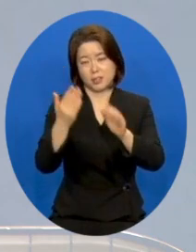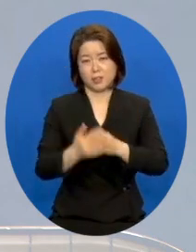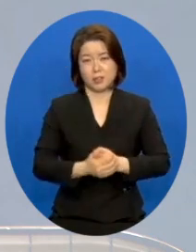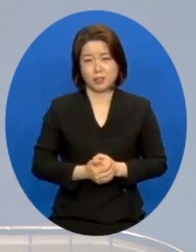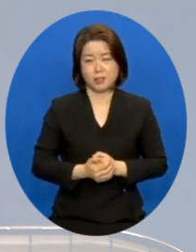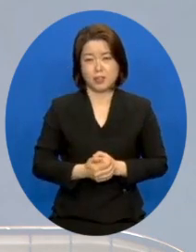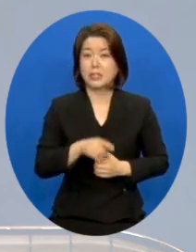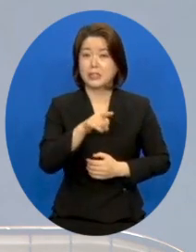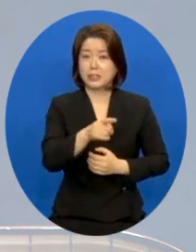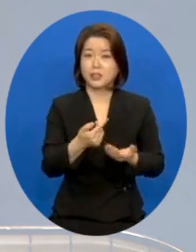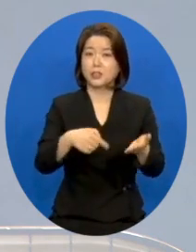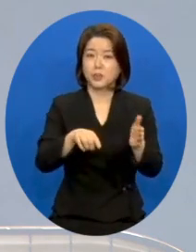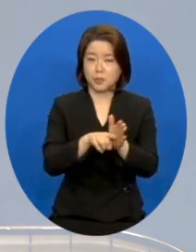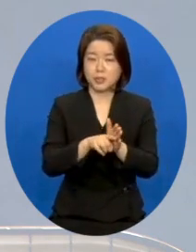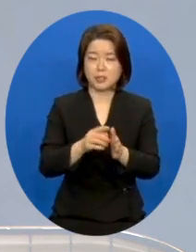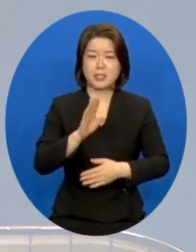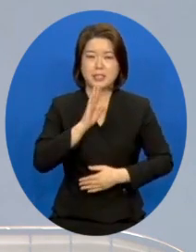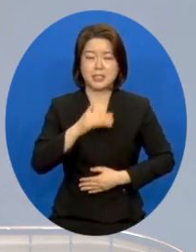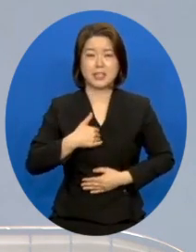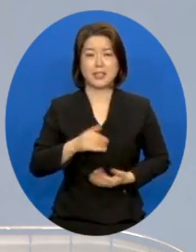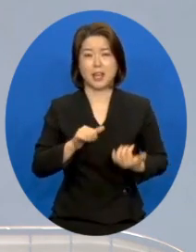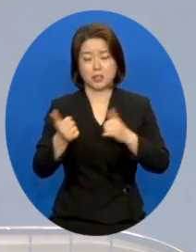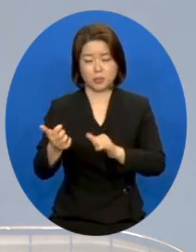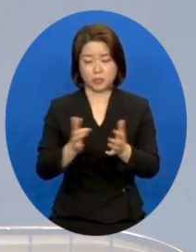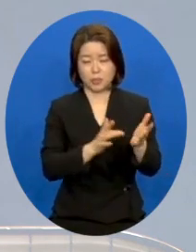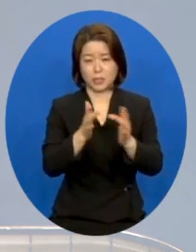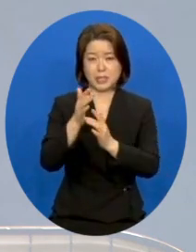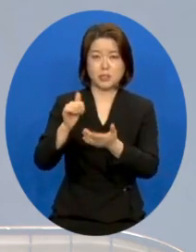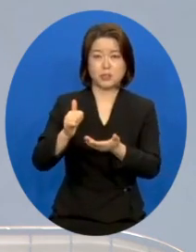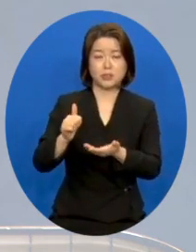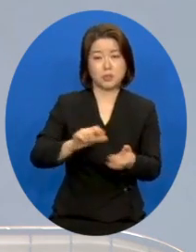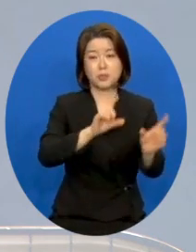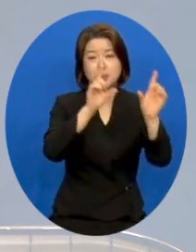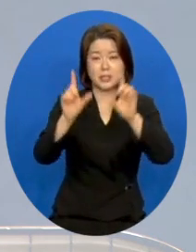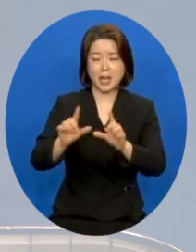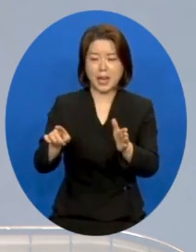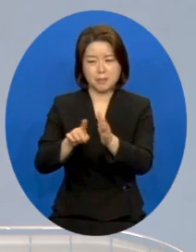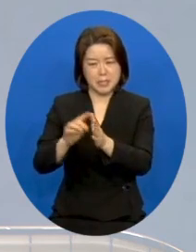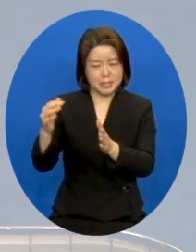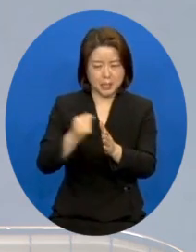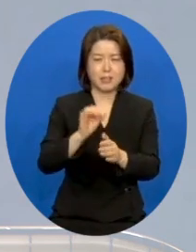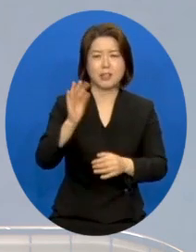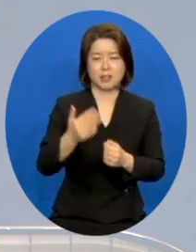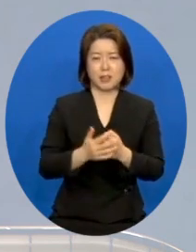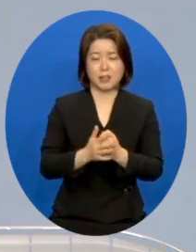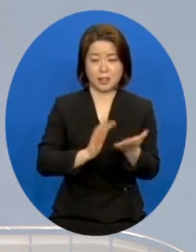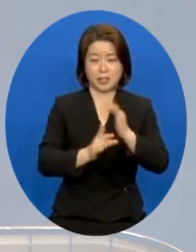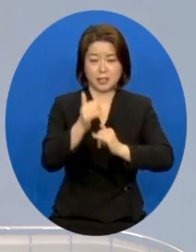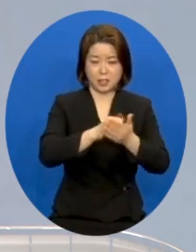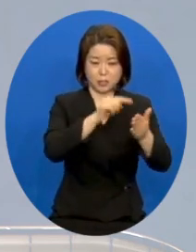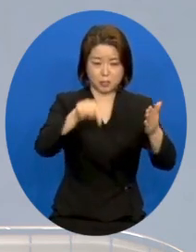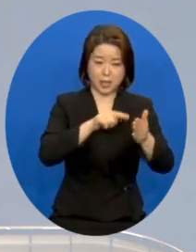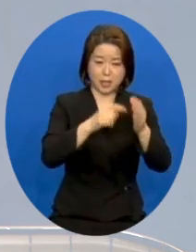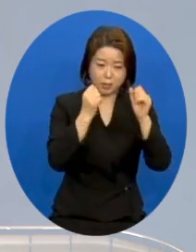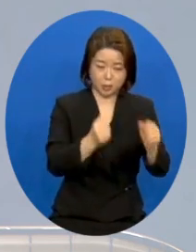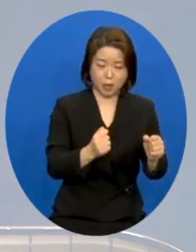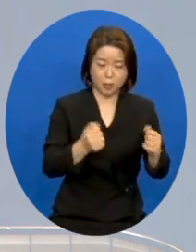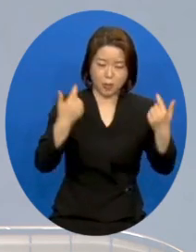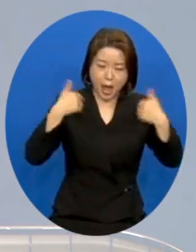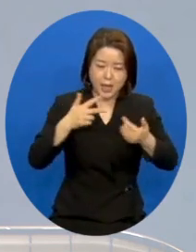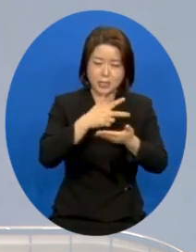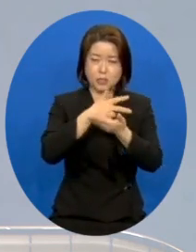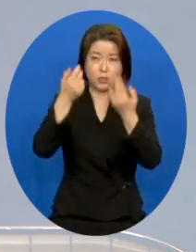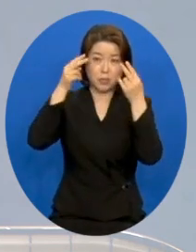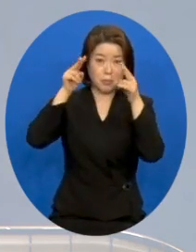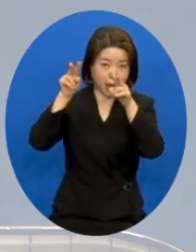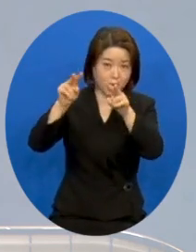그러려면 진짜 나는 죽고 예수로 사는 믿음으로 살아요 예수님 안에 고하고 항상 주님 바라 봐야